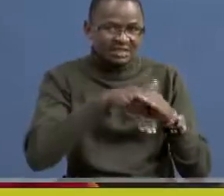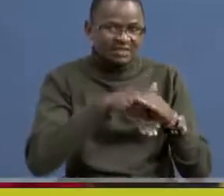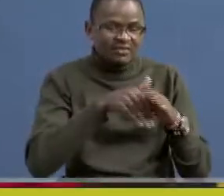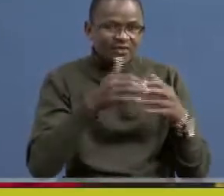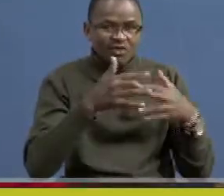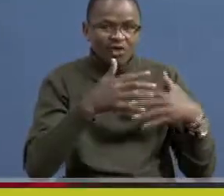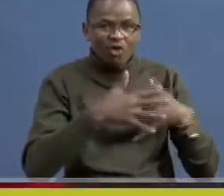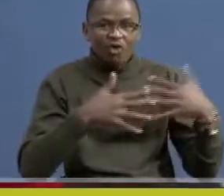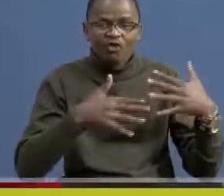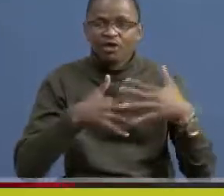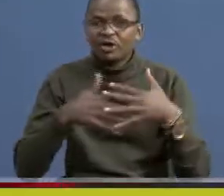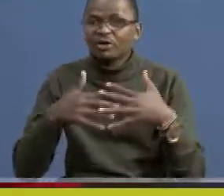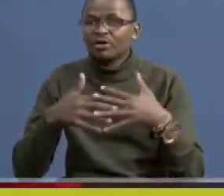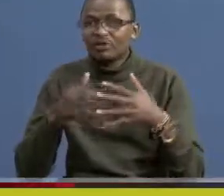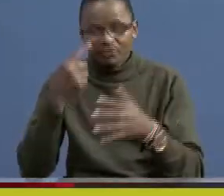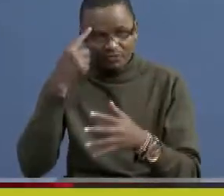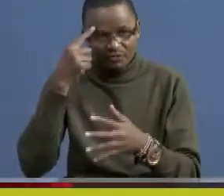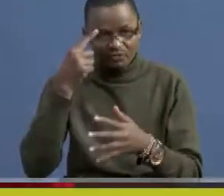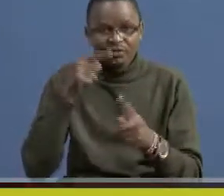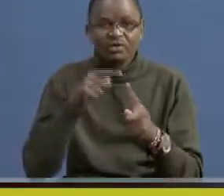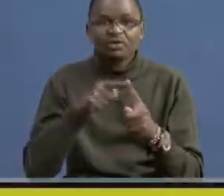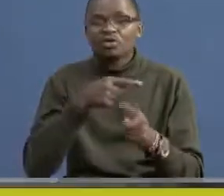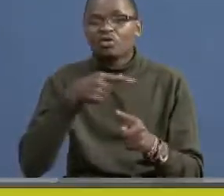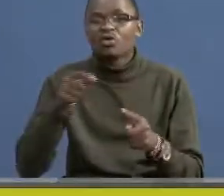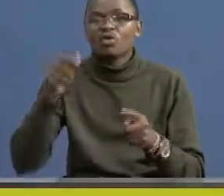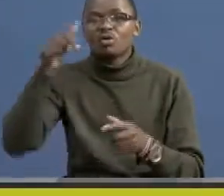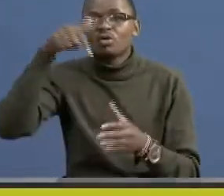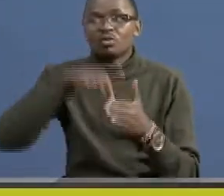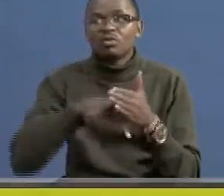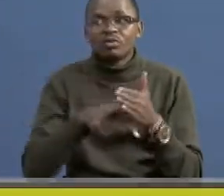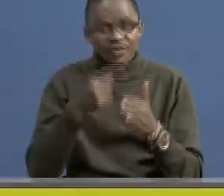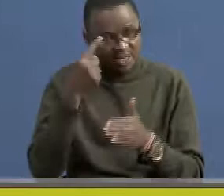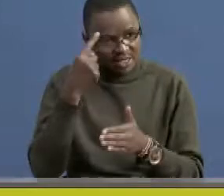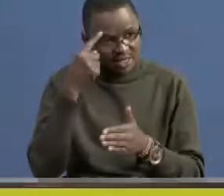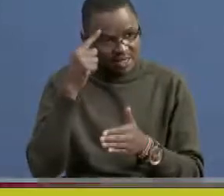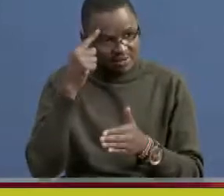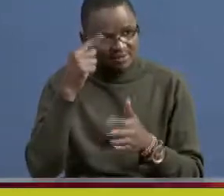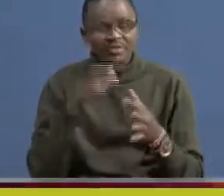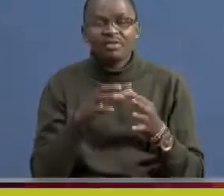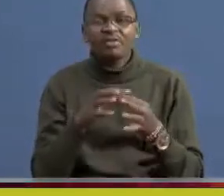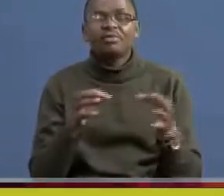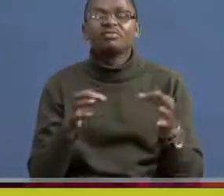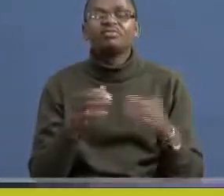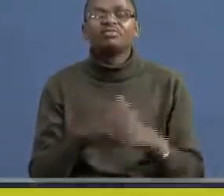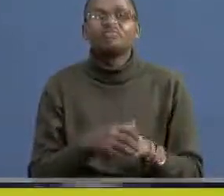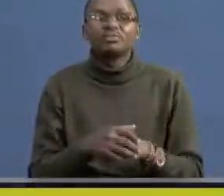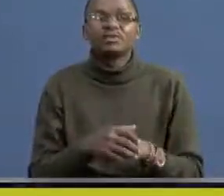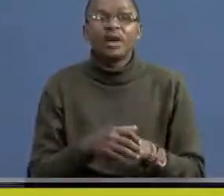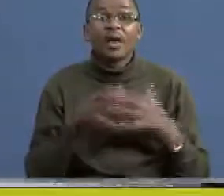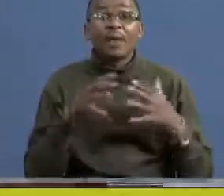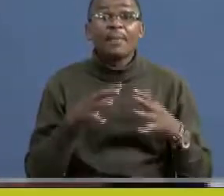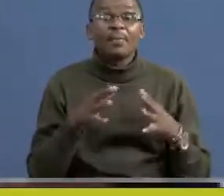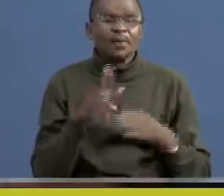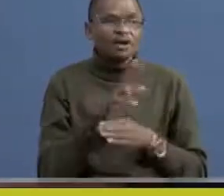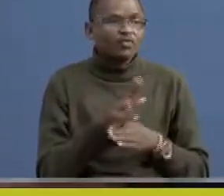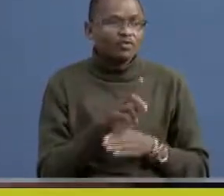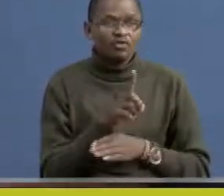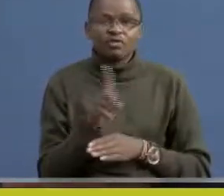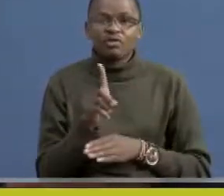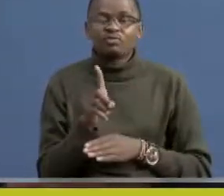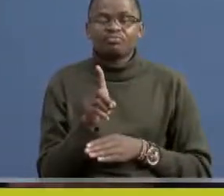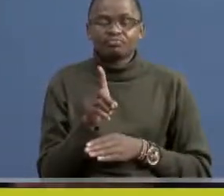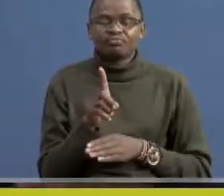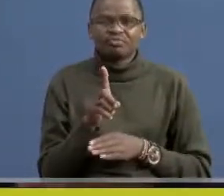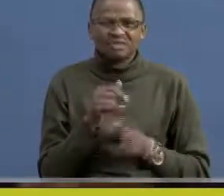comfortable that this was the right route for us to go down, and I think we've long passed that point. Watumizi na watetezi wa bidhaa hii